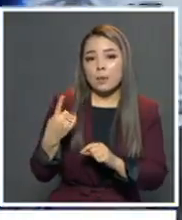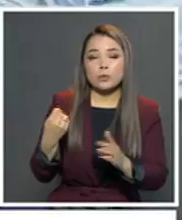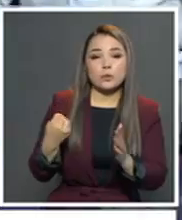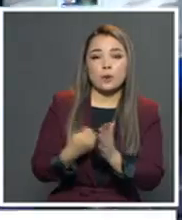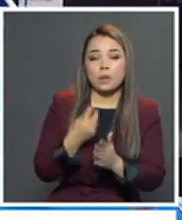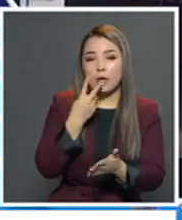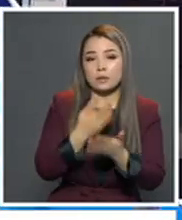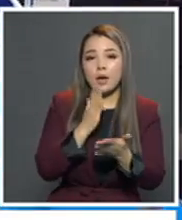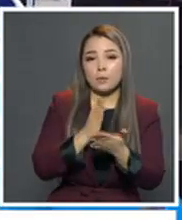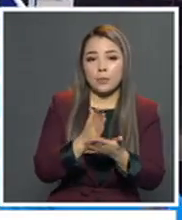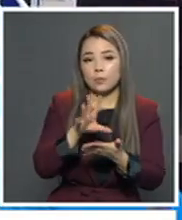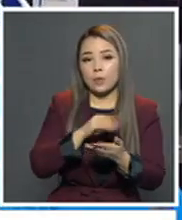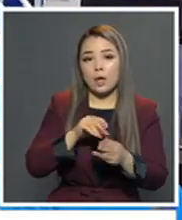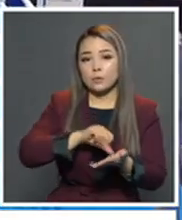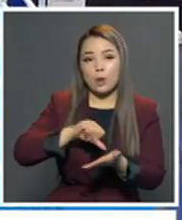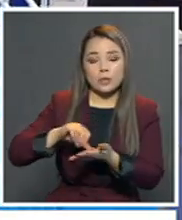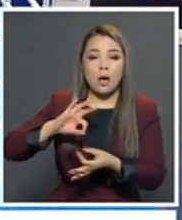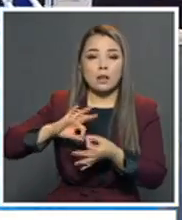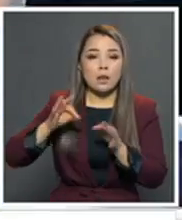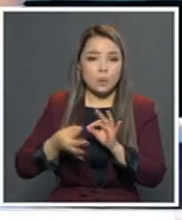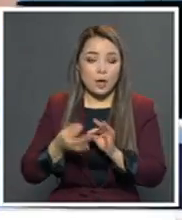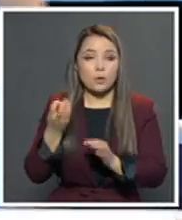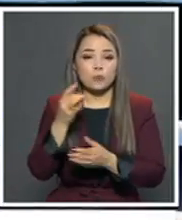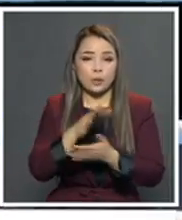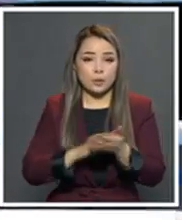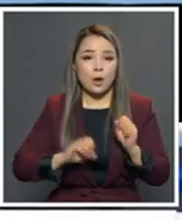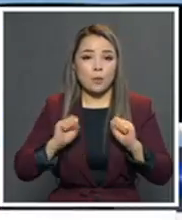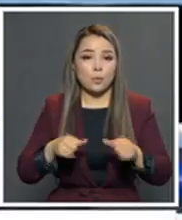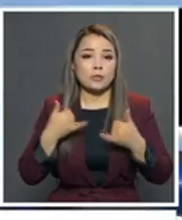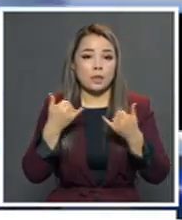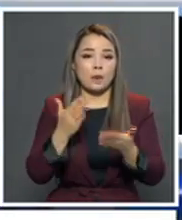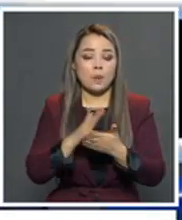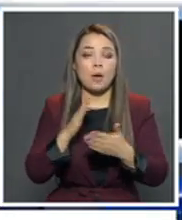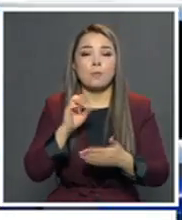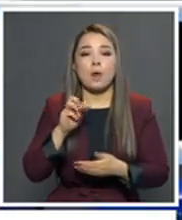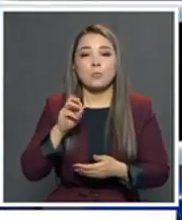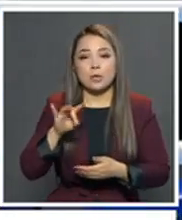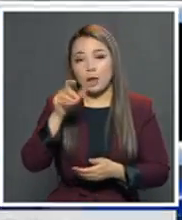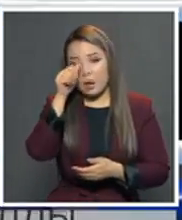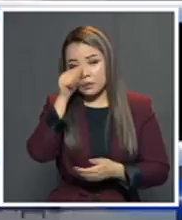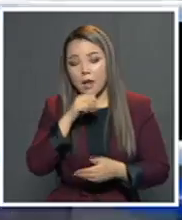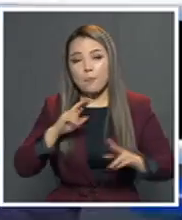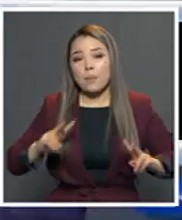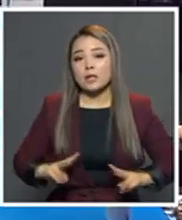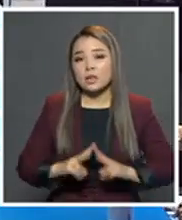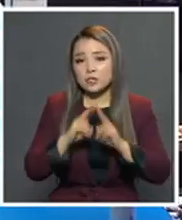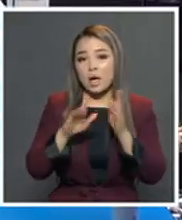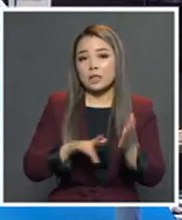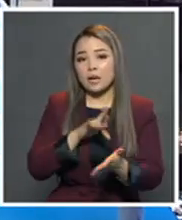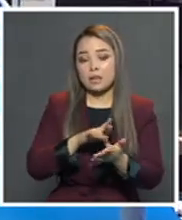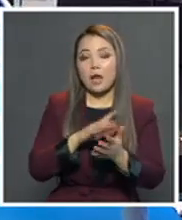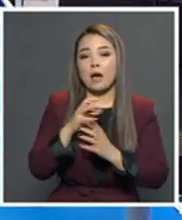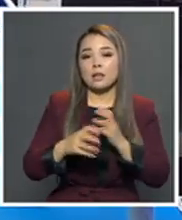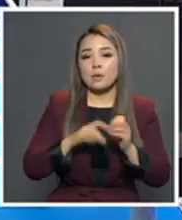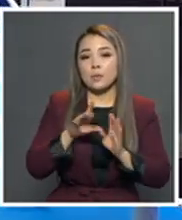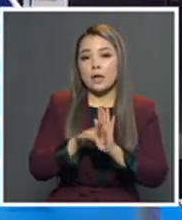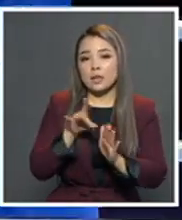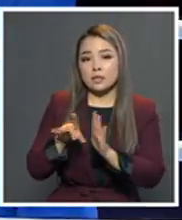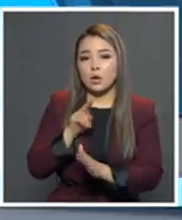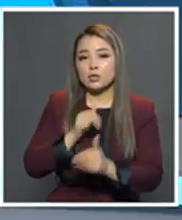Ал былғары қолғап шеберлерінің Олимпиадаға баруына әлі де мүмкіндігі бар. Мамыр айында Париж қаласында әлемдік іріктеу жарысы өтеді.